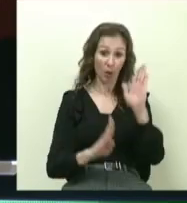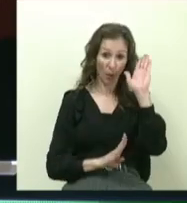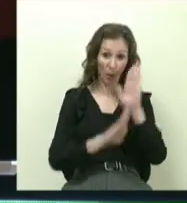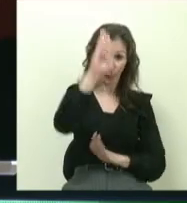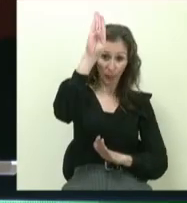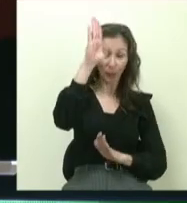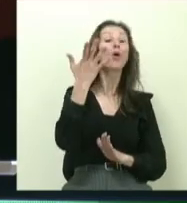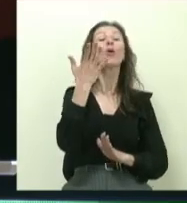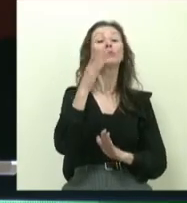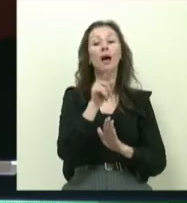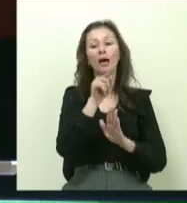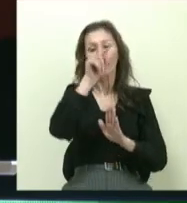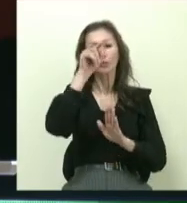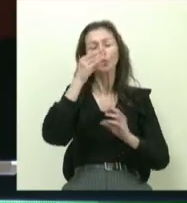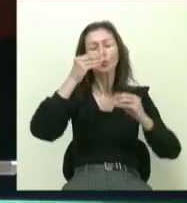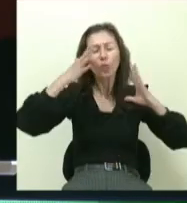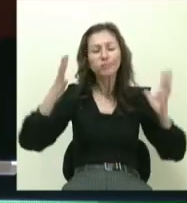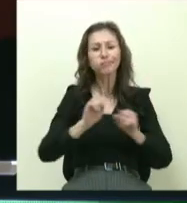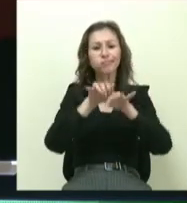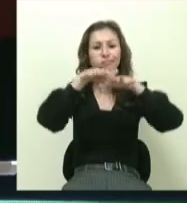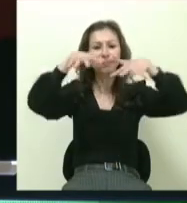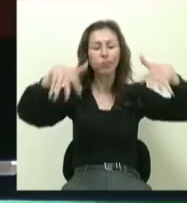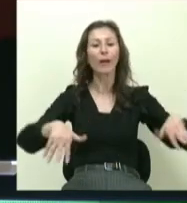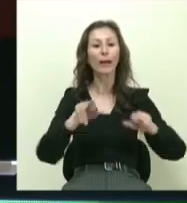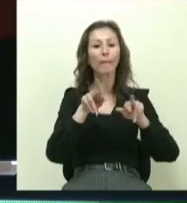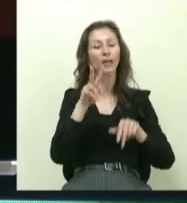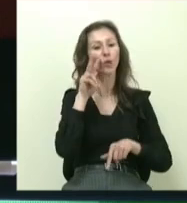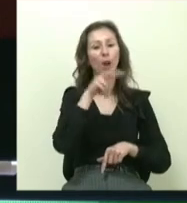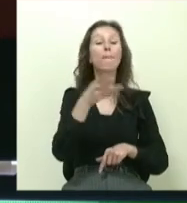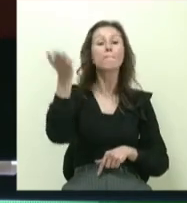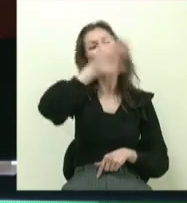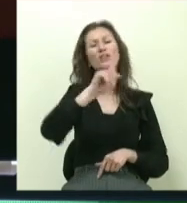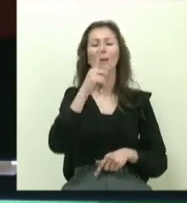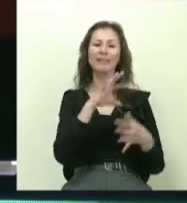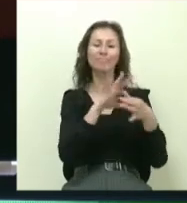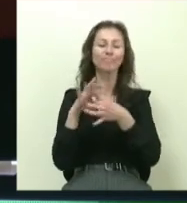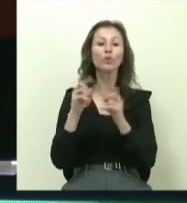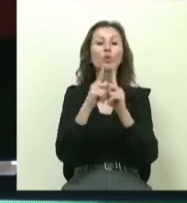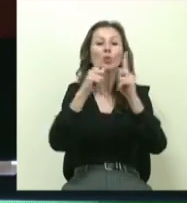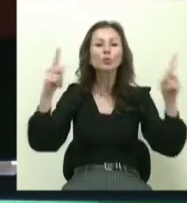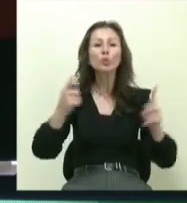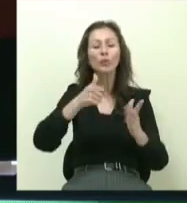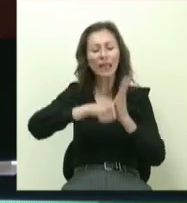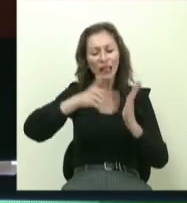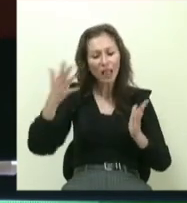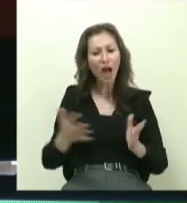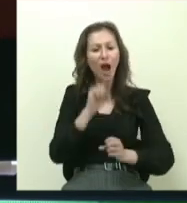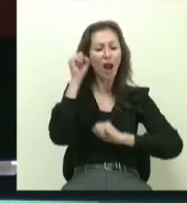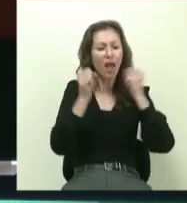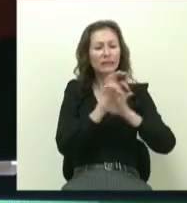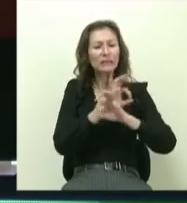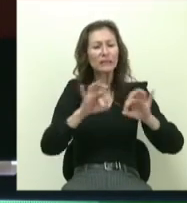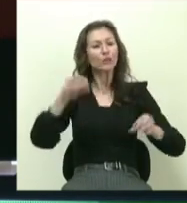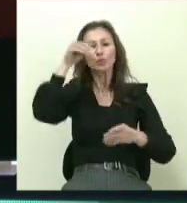yükselip kah pike'ye geçerek çok Taşkın bir seyir izler bir başka deyişle uzun yıllar hareketsizlikten sonra